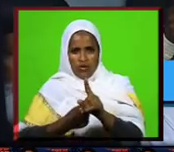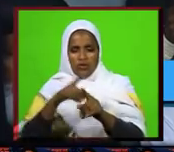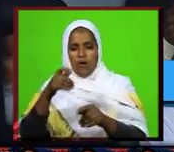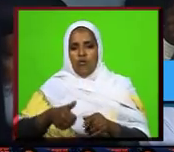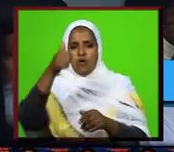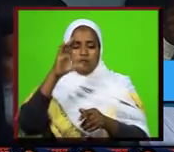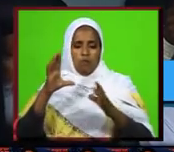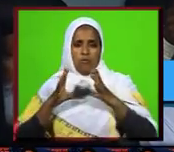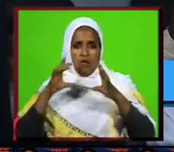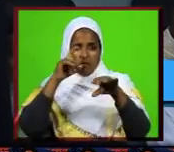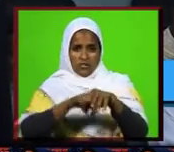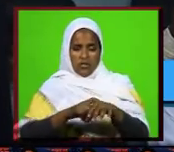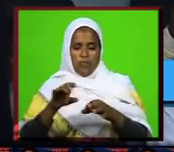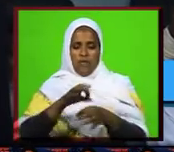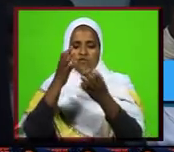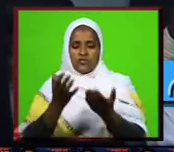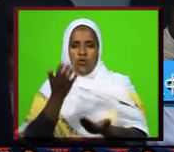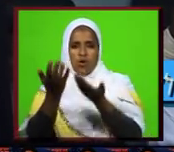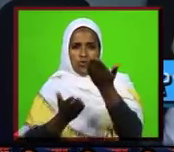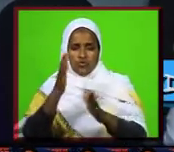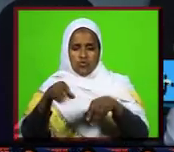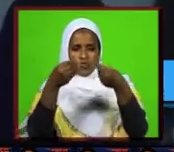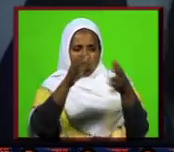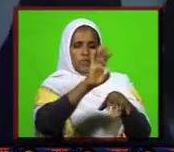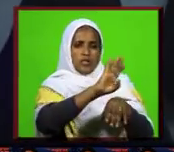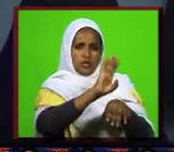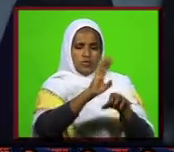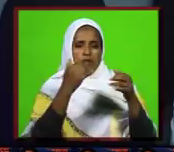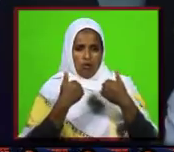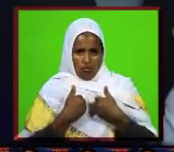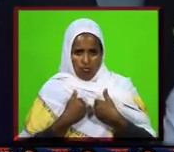በዓላት መንፈሳዊ አገልግሎት የሚሰጥባቸው አብያተ ክርስቲያናት አሉ።